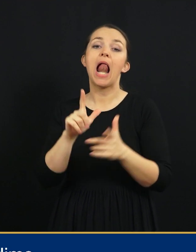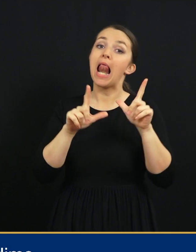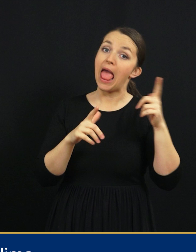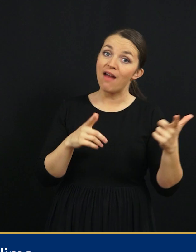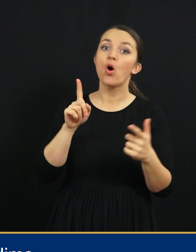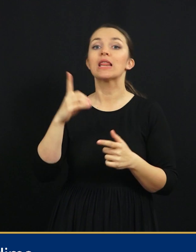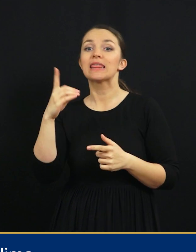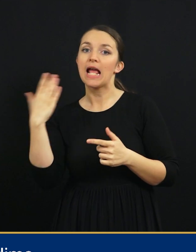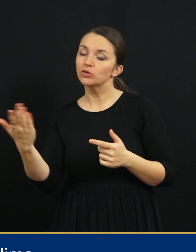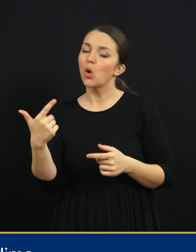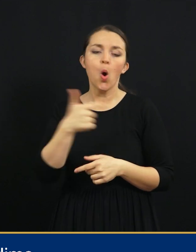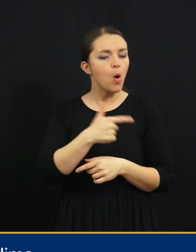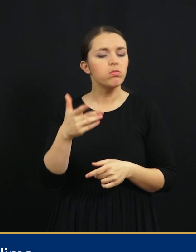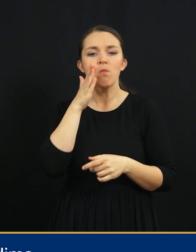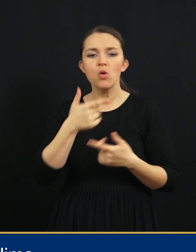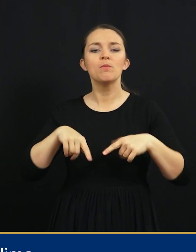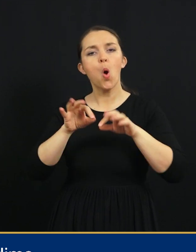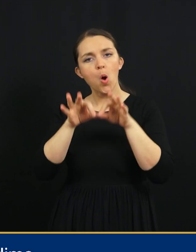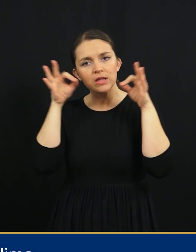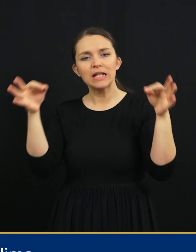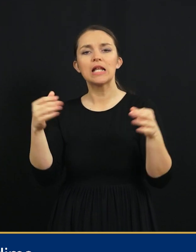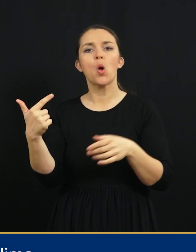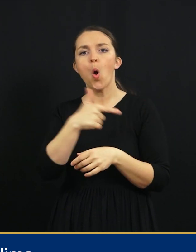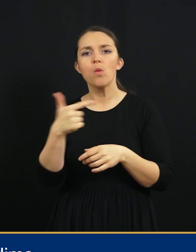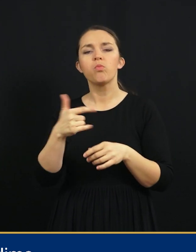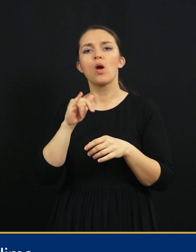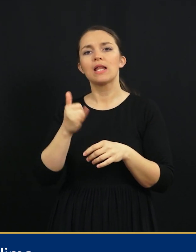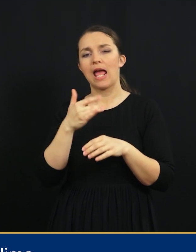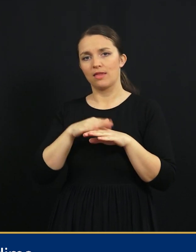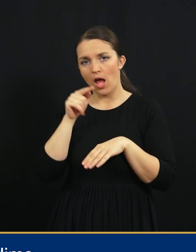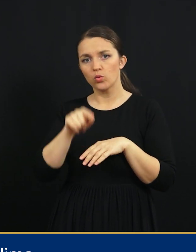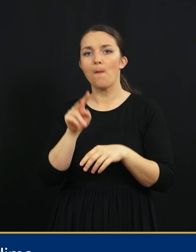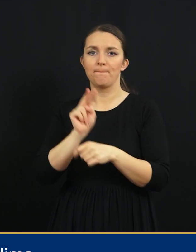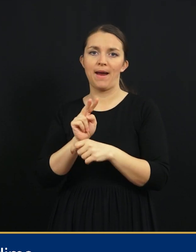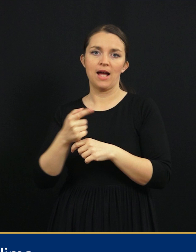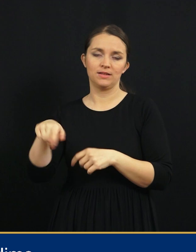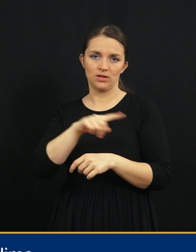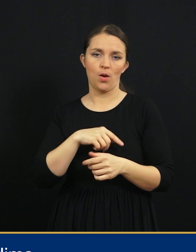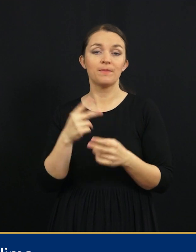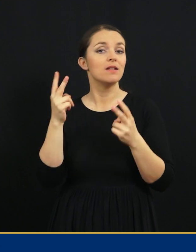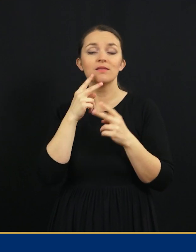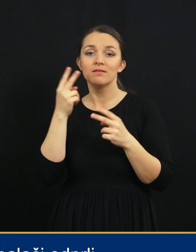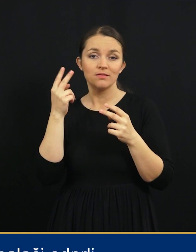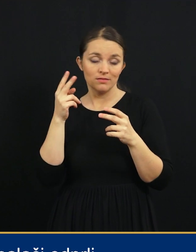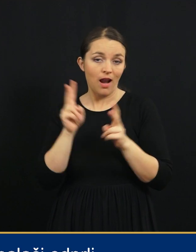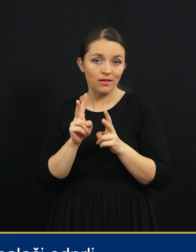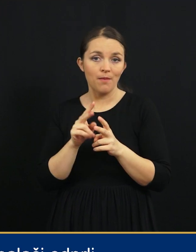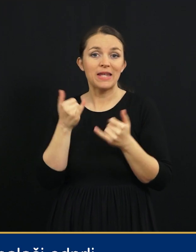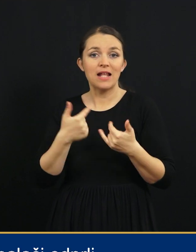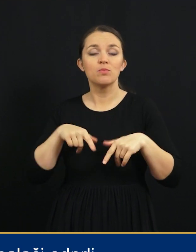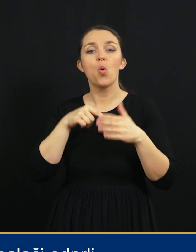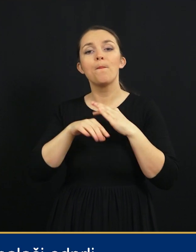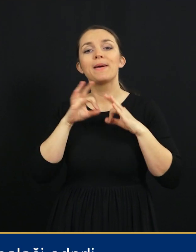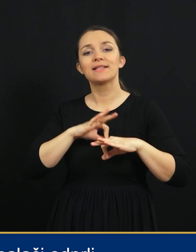levi in na desni strani bodimo odkriti, oboji naj na to seveda pazijo. Skratka, danes smo